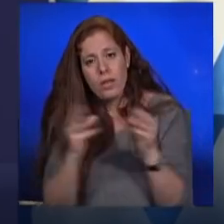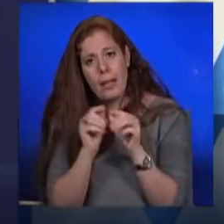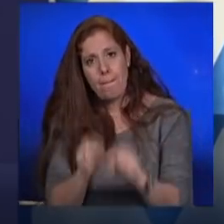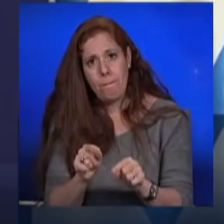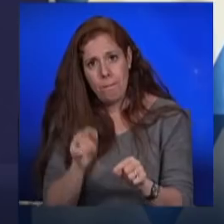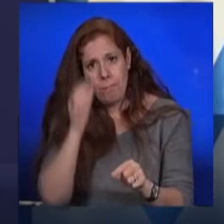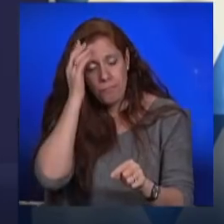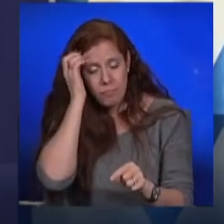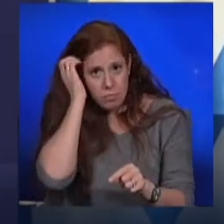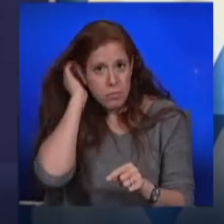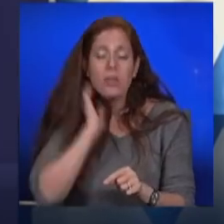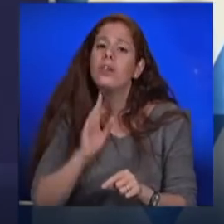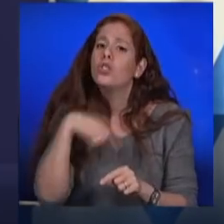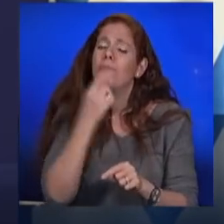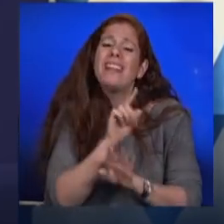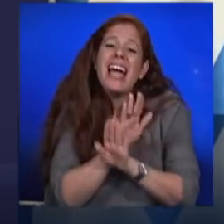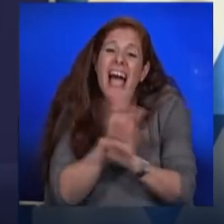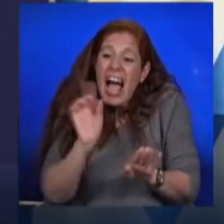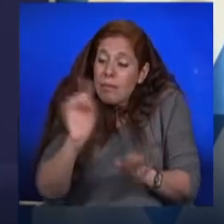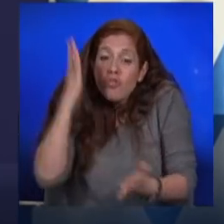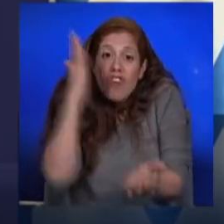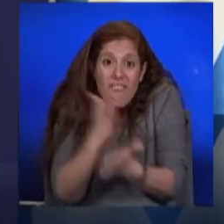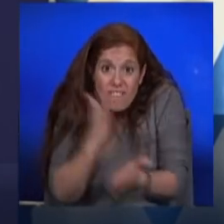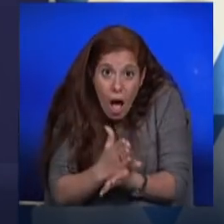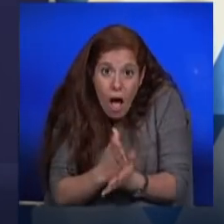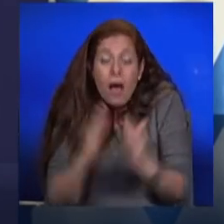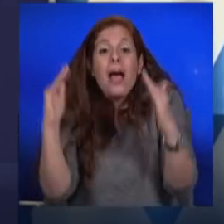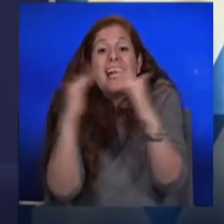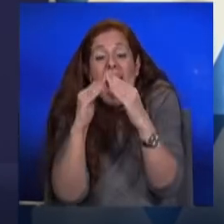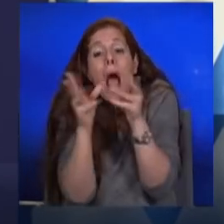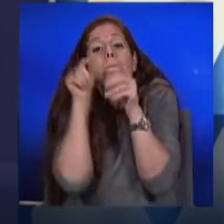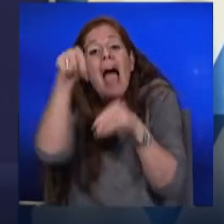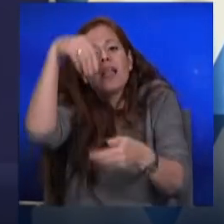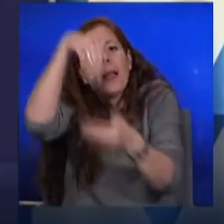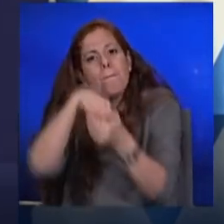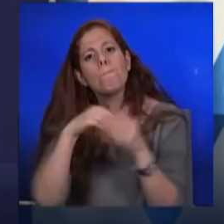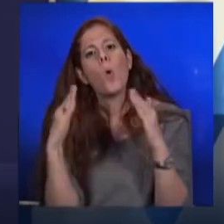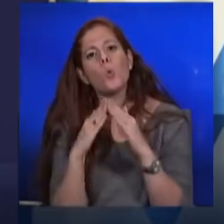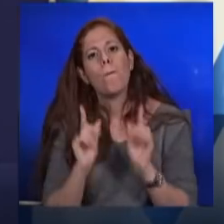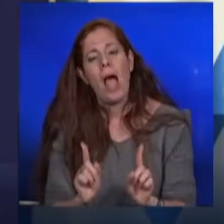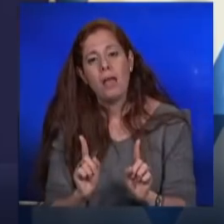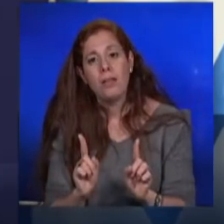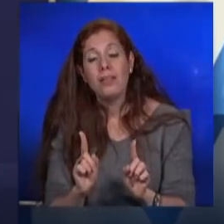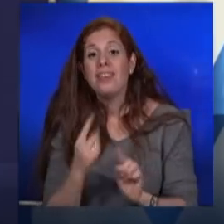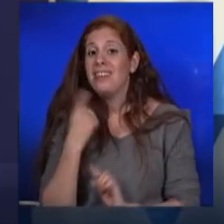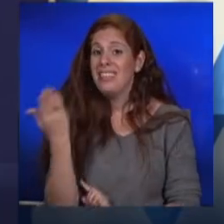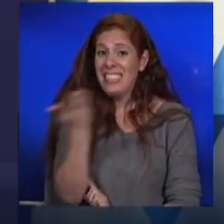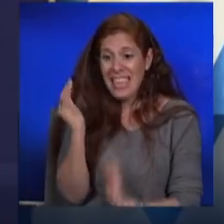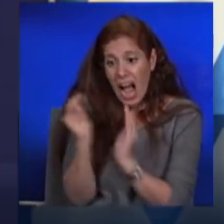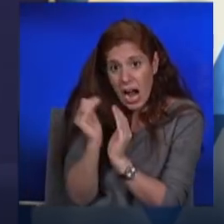כלומר, רק עם אלה שכבר נמצאים איתכם בבית. כי סדר קטן הוא סדר